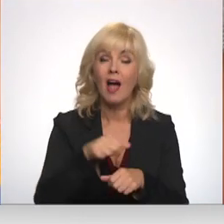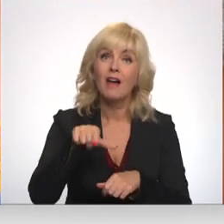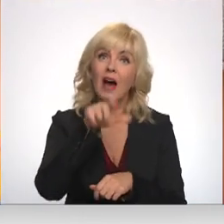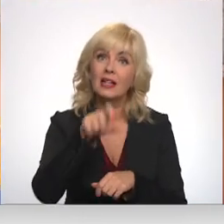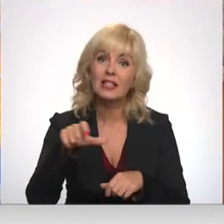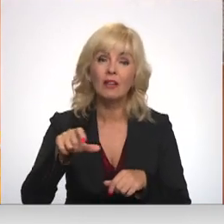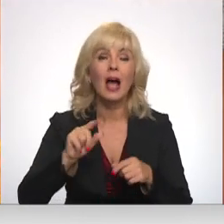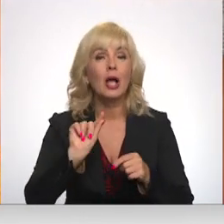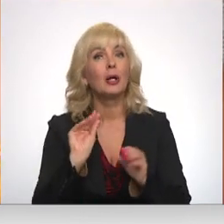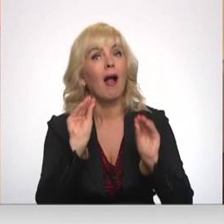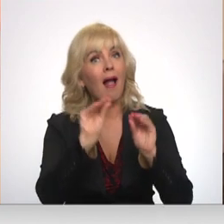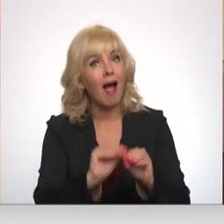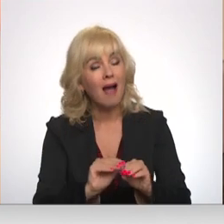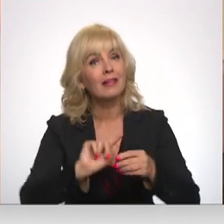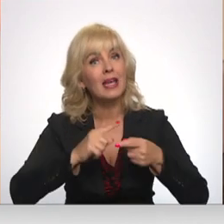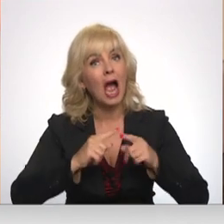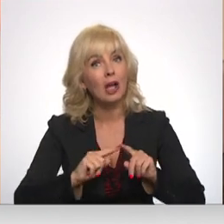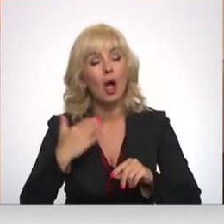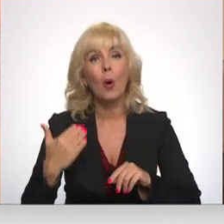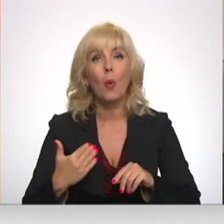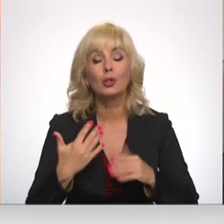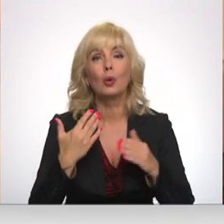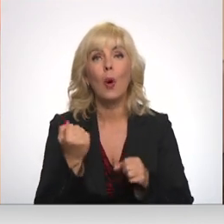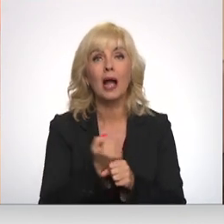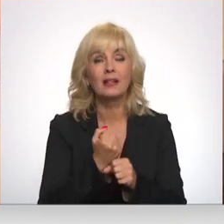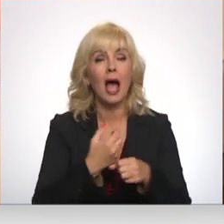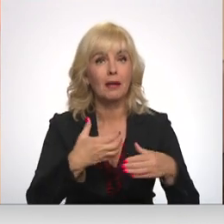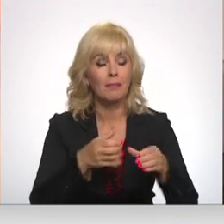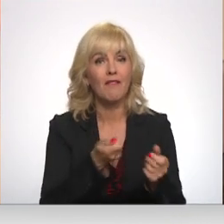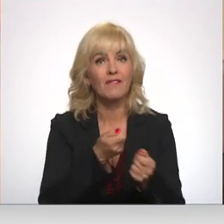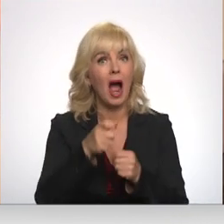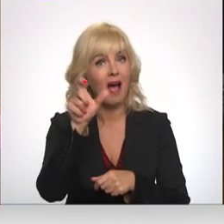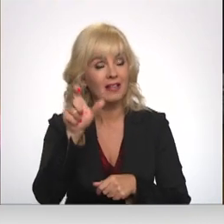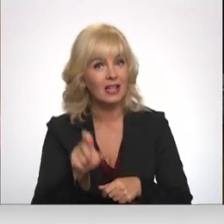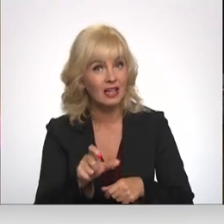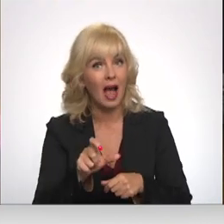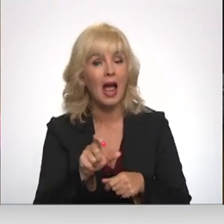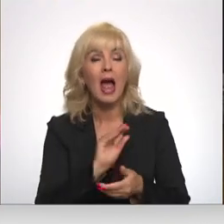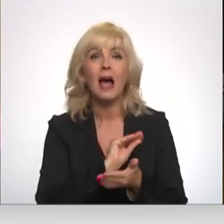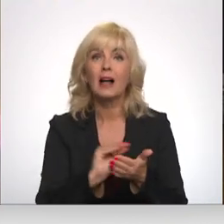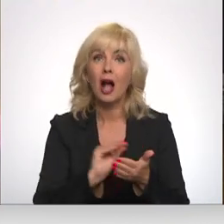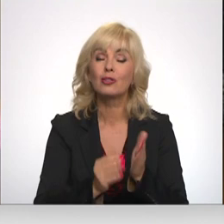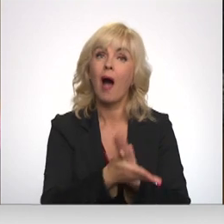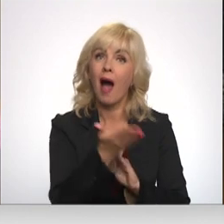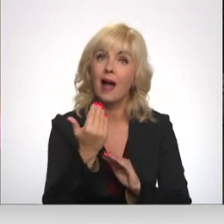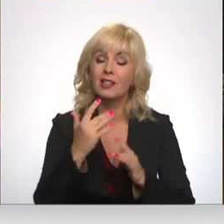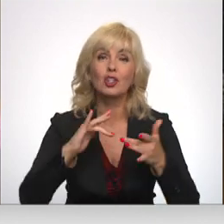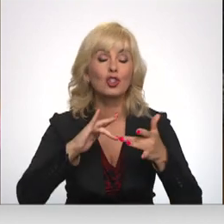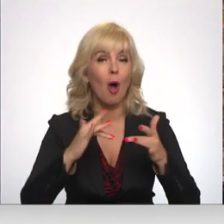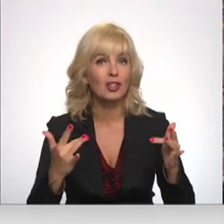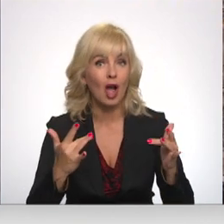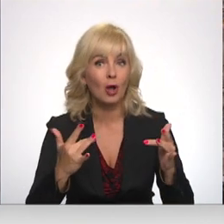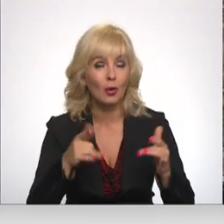cilvēku ijādītu kādu rindiņu, Kuldīgas rokdarbu kopas Čaupi vadītāja Arica Svenča rakstījusi arī aicinājumu sociālajos